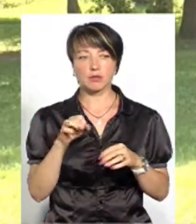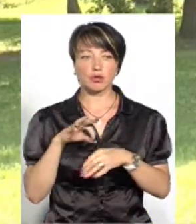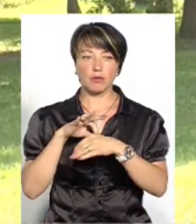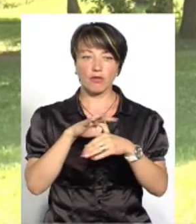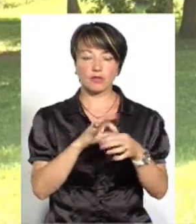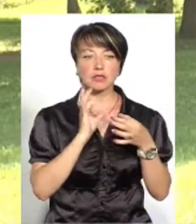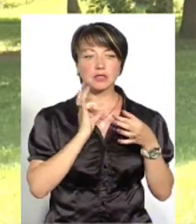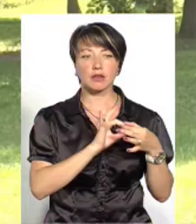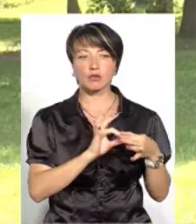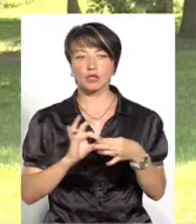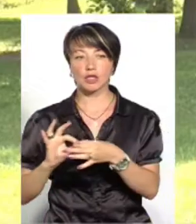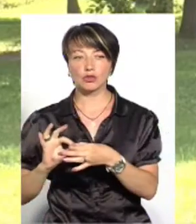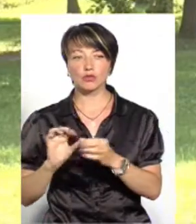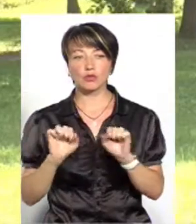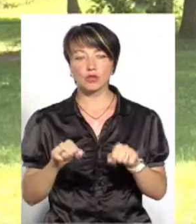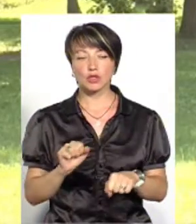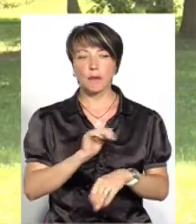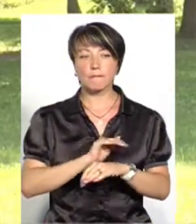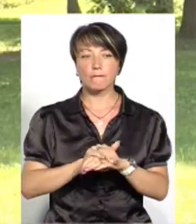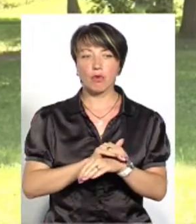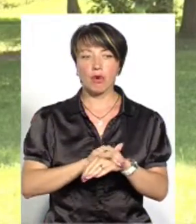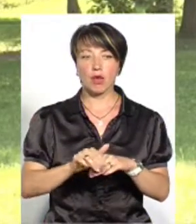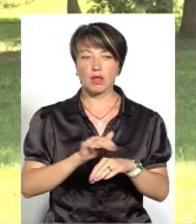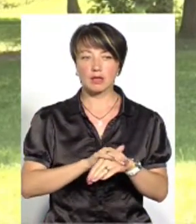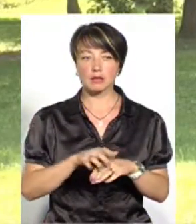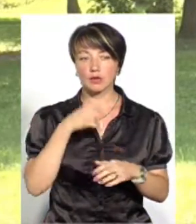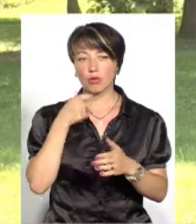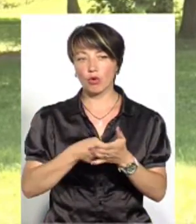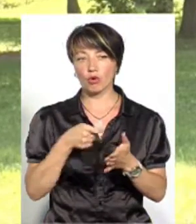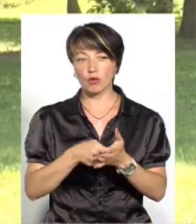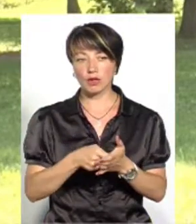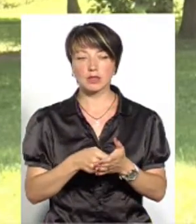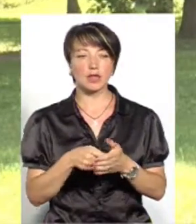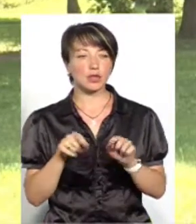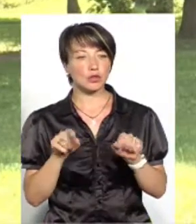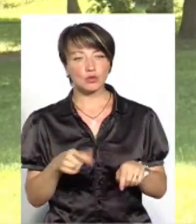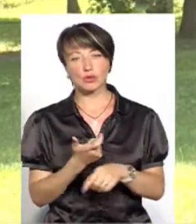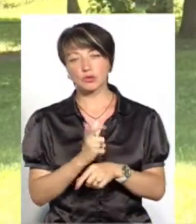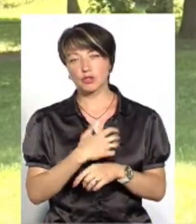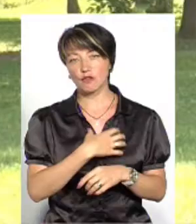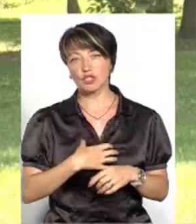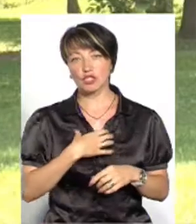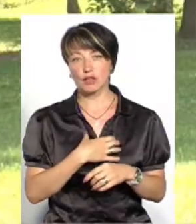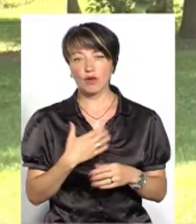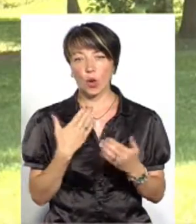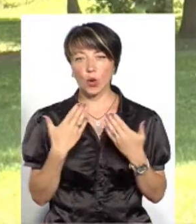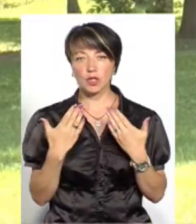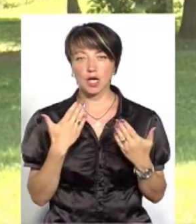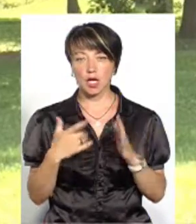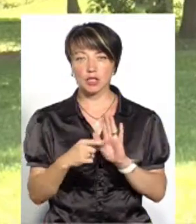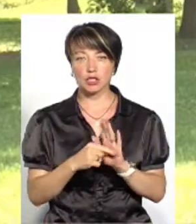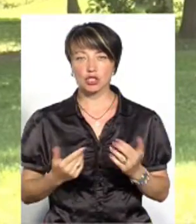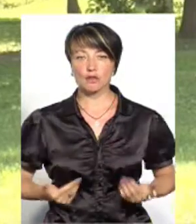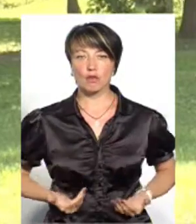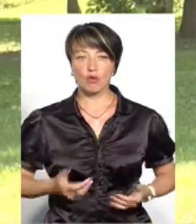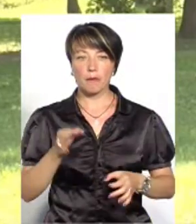за вуздечку, можна погладити коня, покормити його. Тут більш важливий сам контакт з